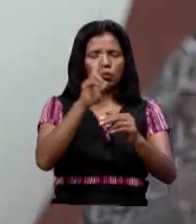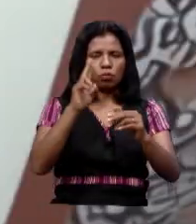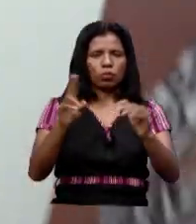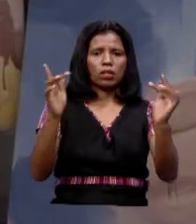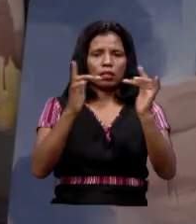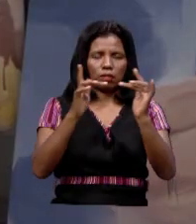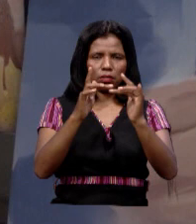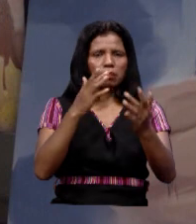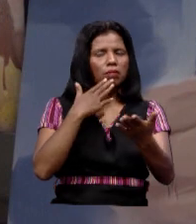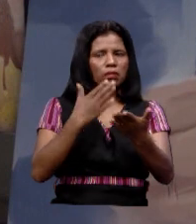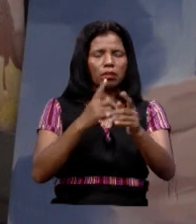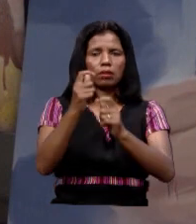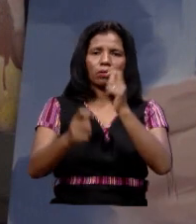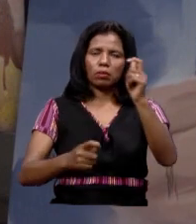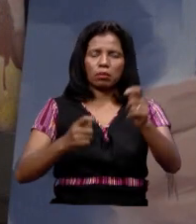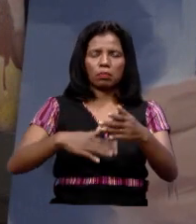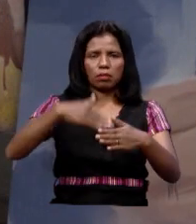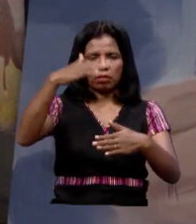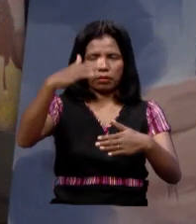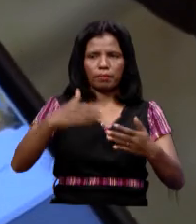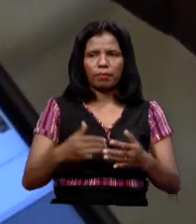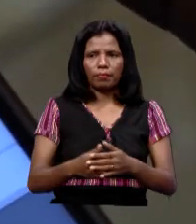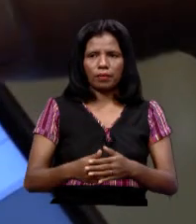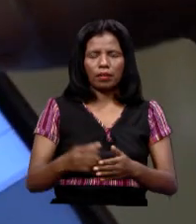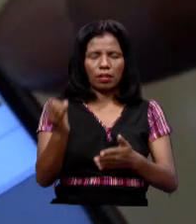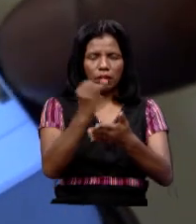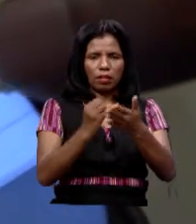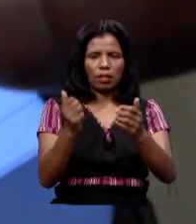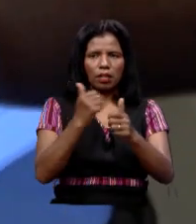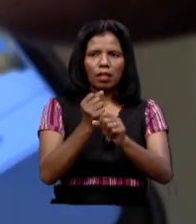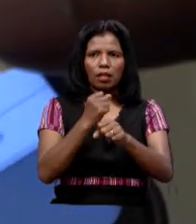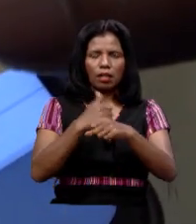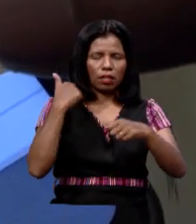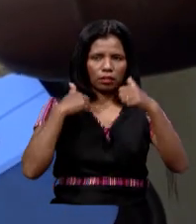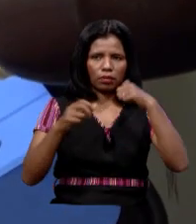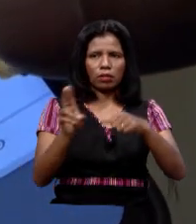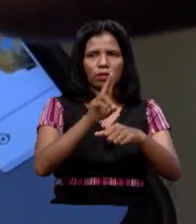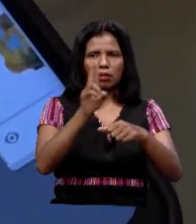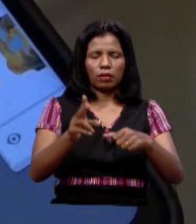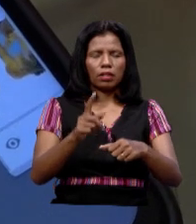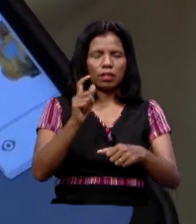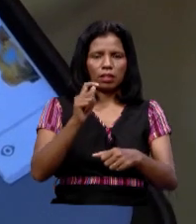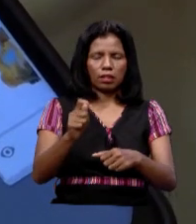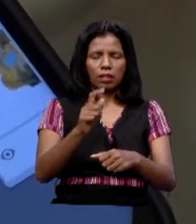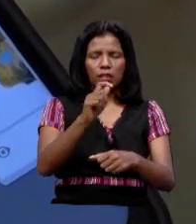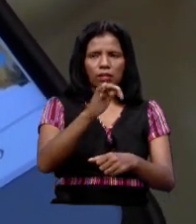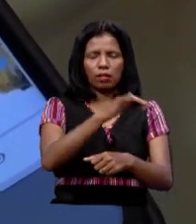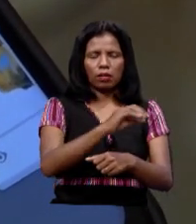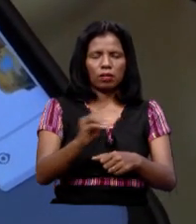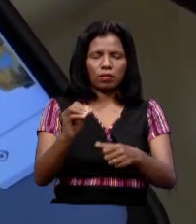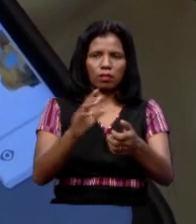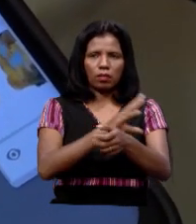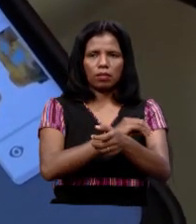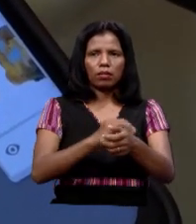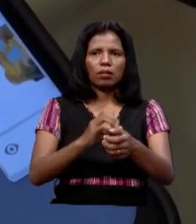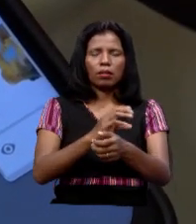avançado. Pintura digital maka atividade halo desenho usa para ilusir nessa telemóvel, computador, ka laptop,